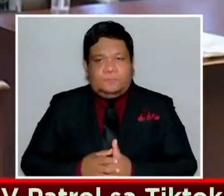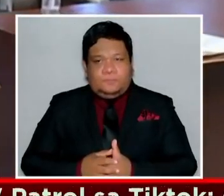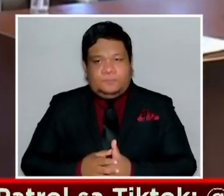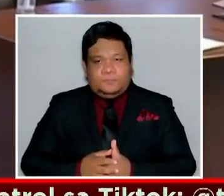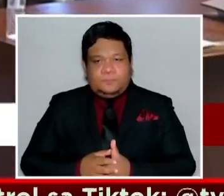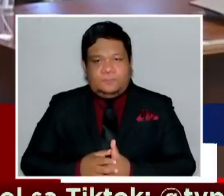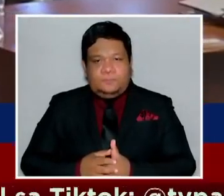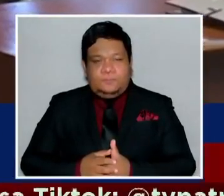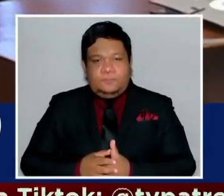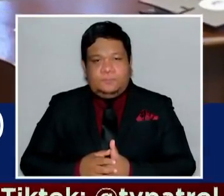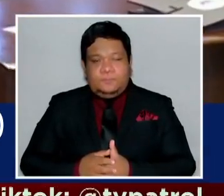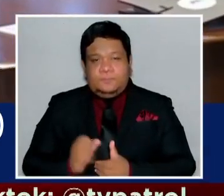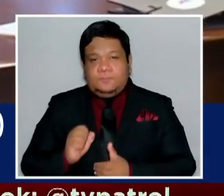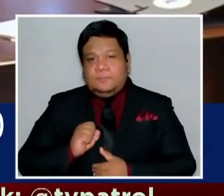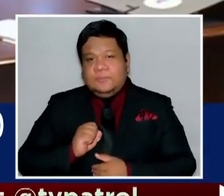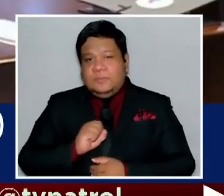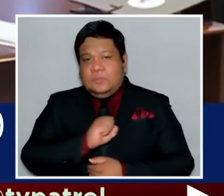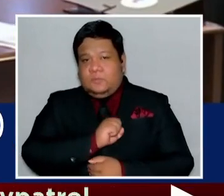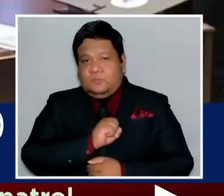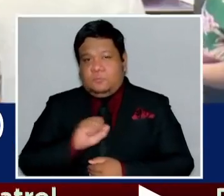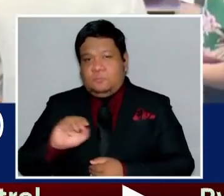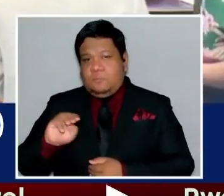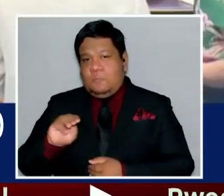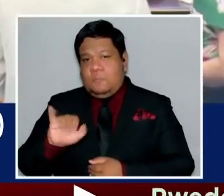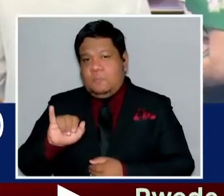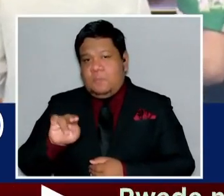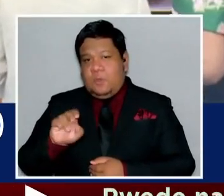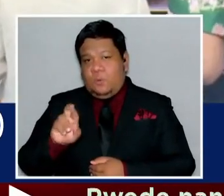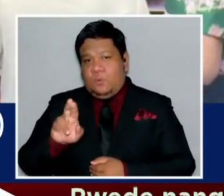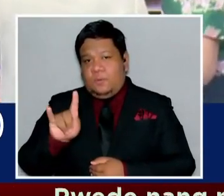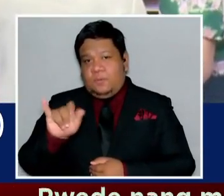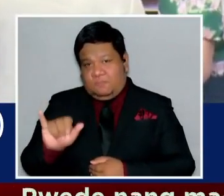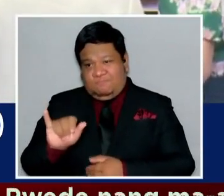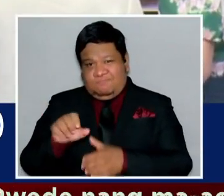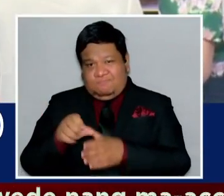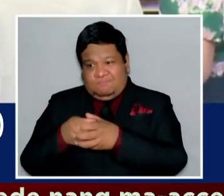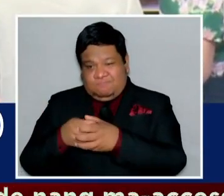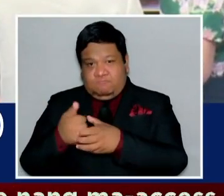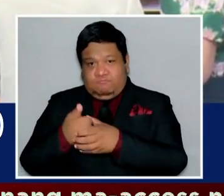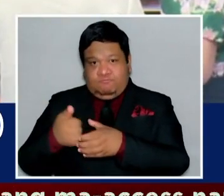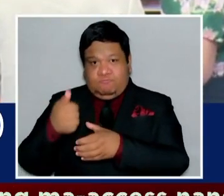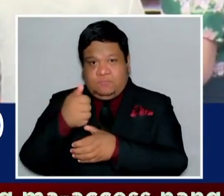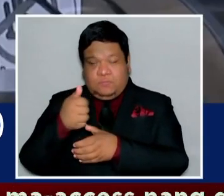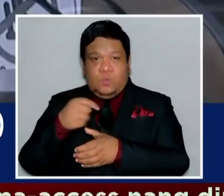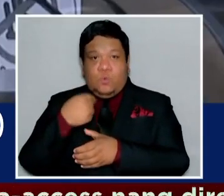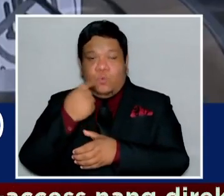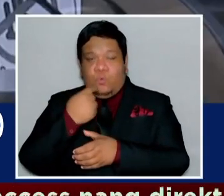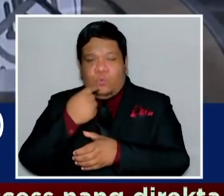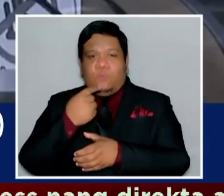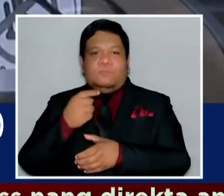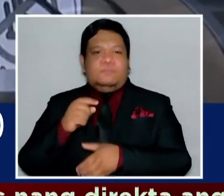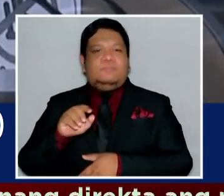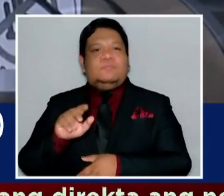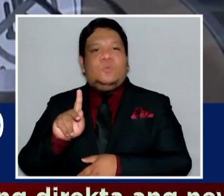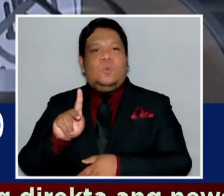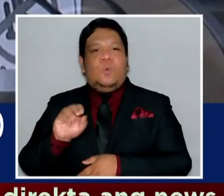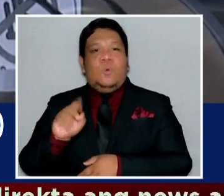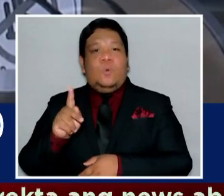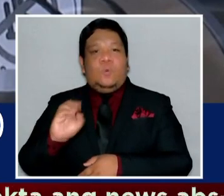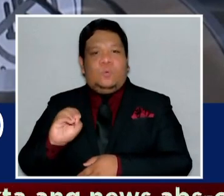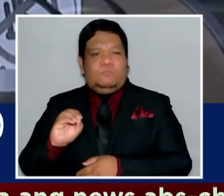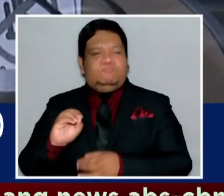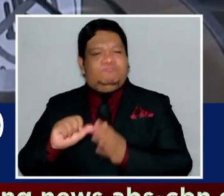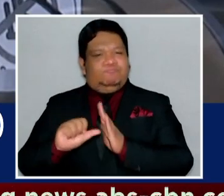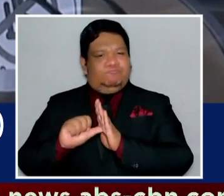Iginiit ni Senate Minority Leader Aquilino Pimentel III na dapat Senate Committee on Government Corporations and Public Enterprises